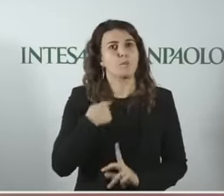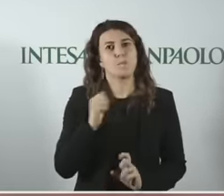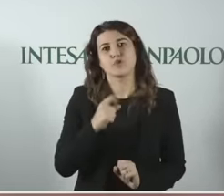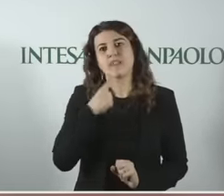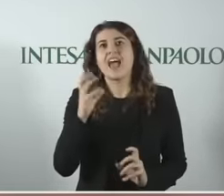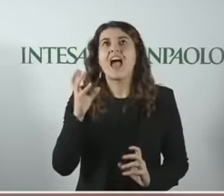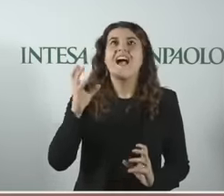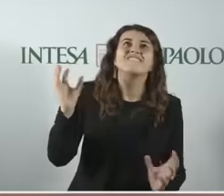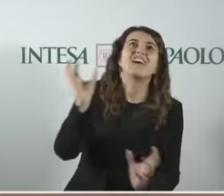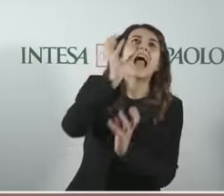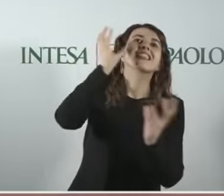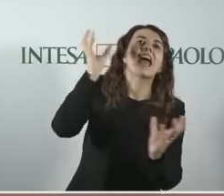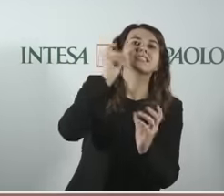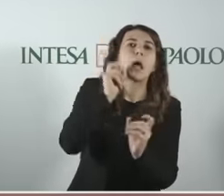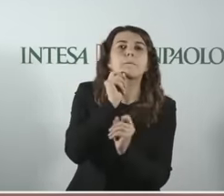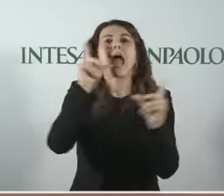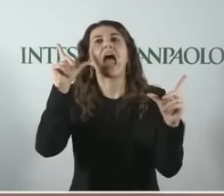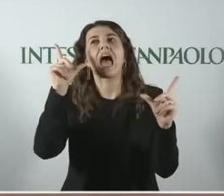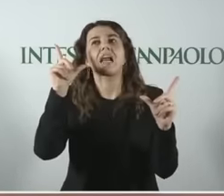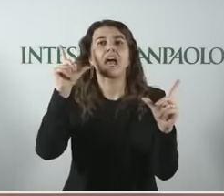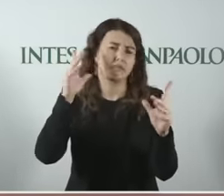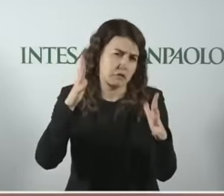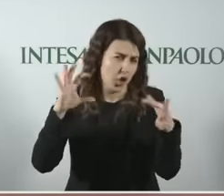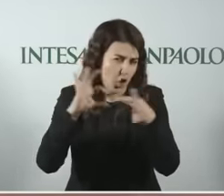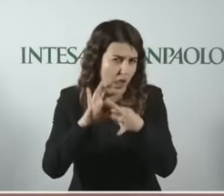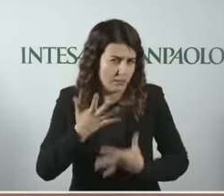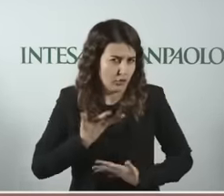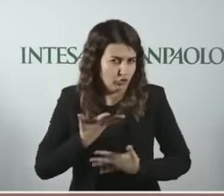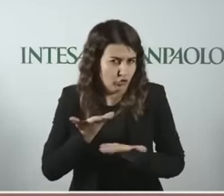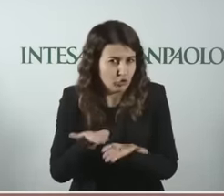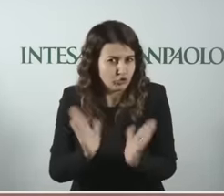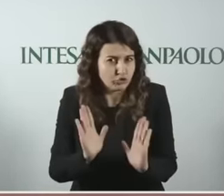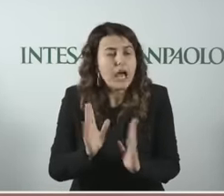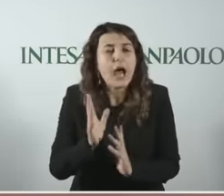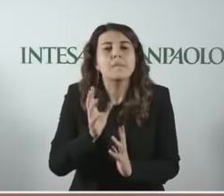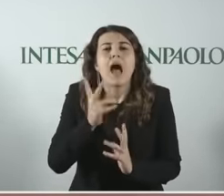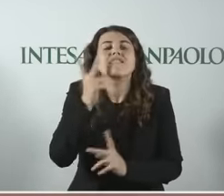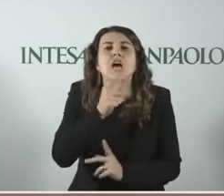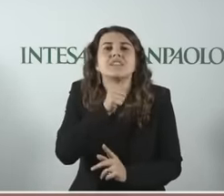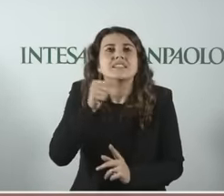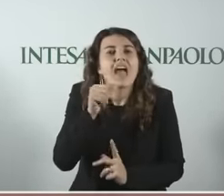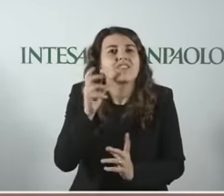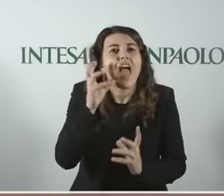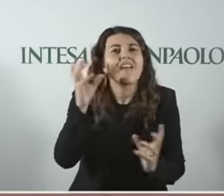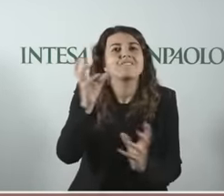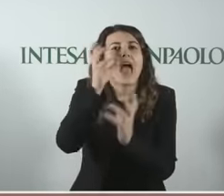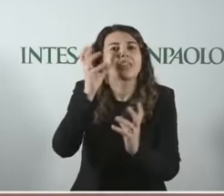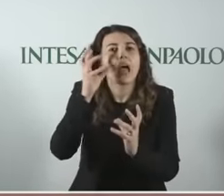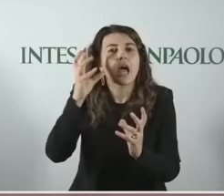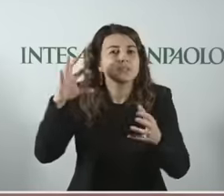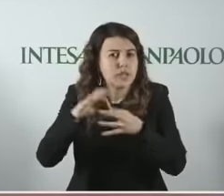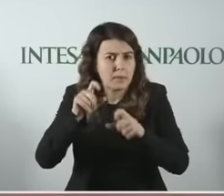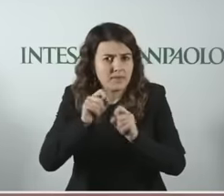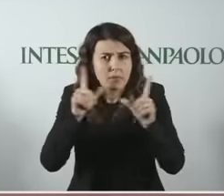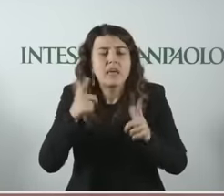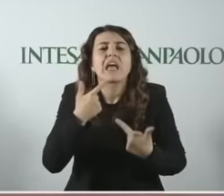tra la fantasia e la meraviglia un qualche nesso c'è e che ci vuole fantasia per meravigliarsi comunque eh chi non ne ha